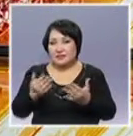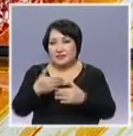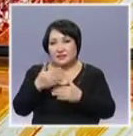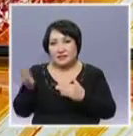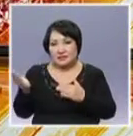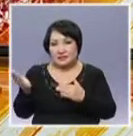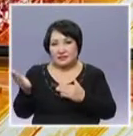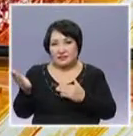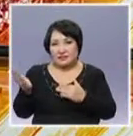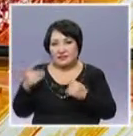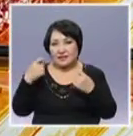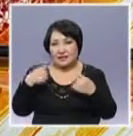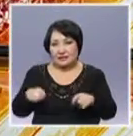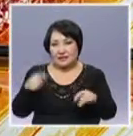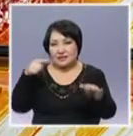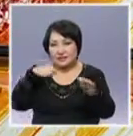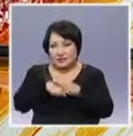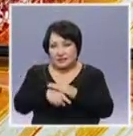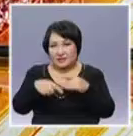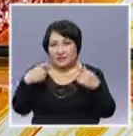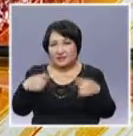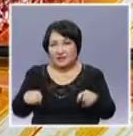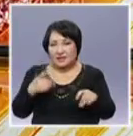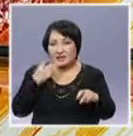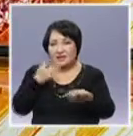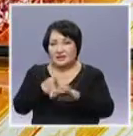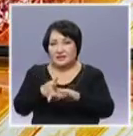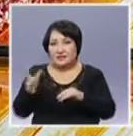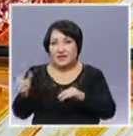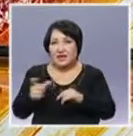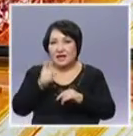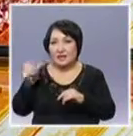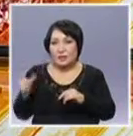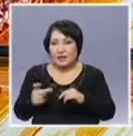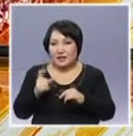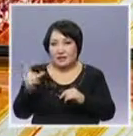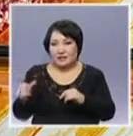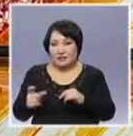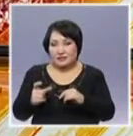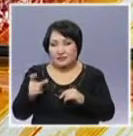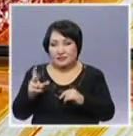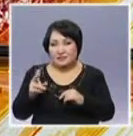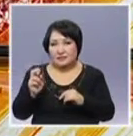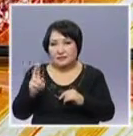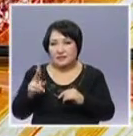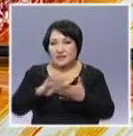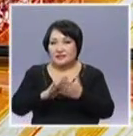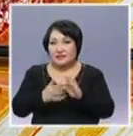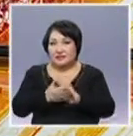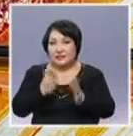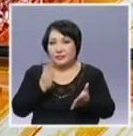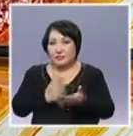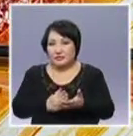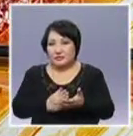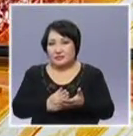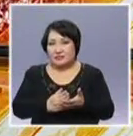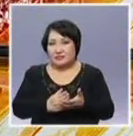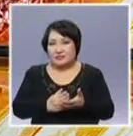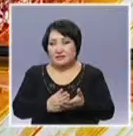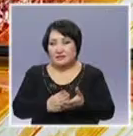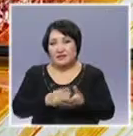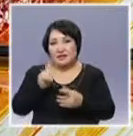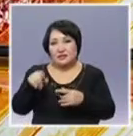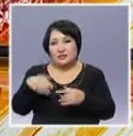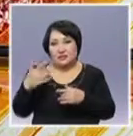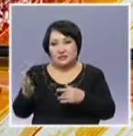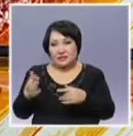нарықта, ішкі нарықта саяси экономикалық жағдайлар бар. Сол жағынан енді